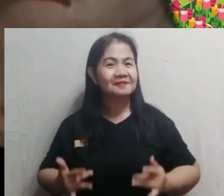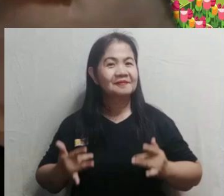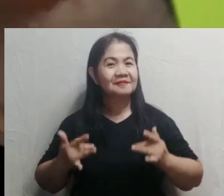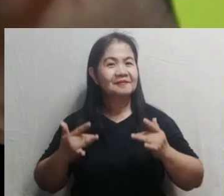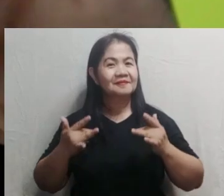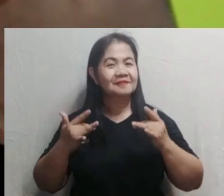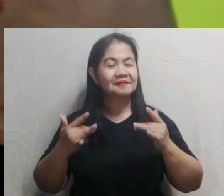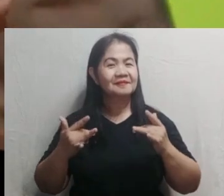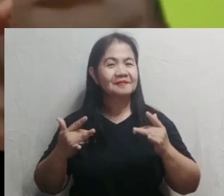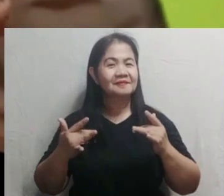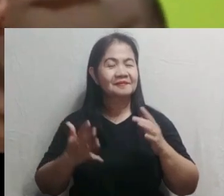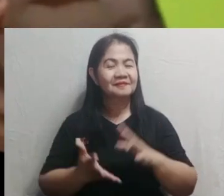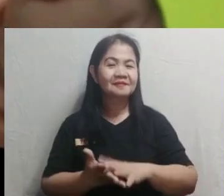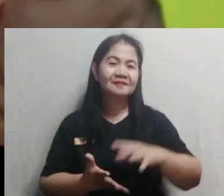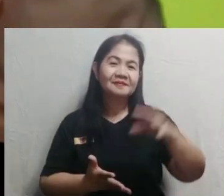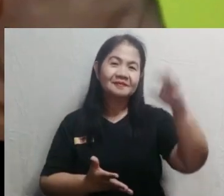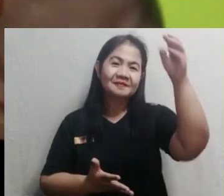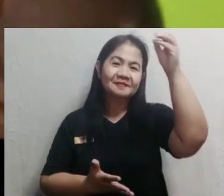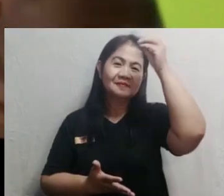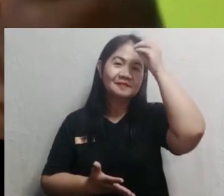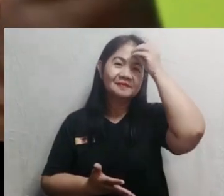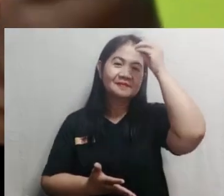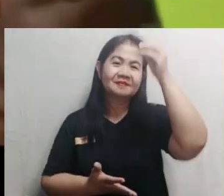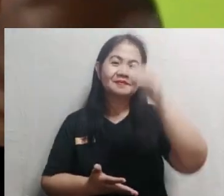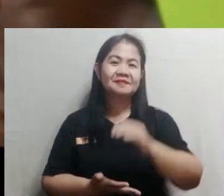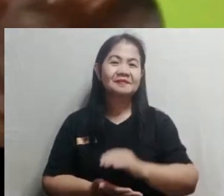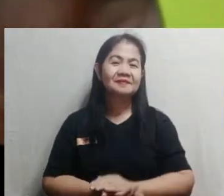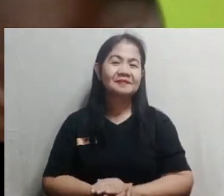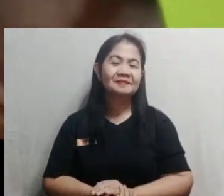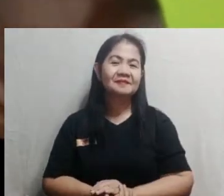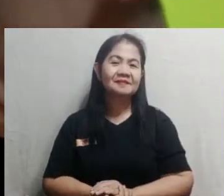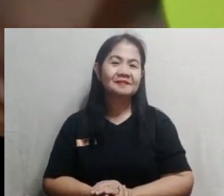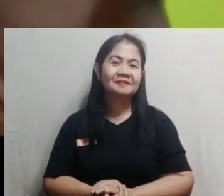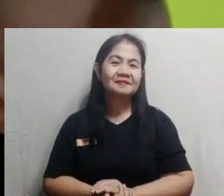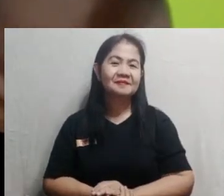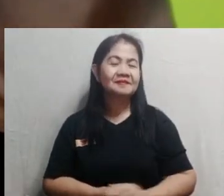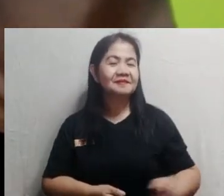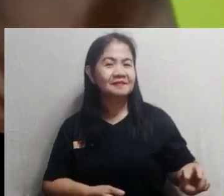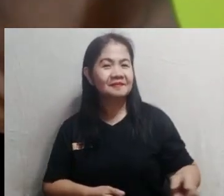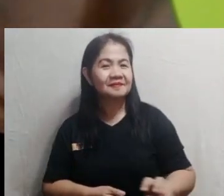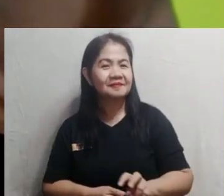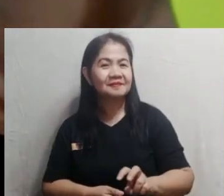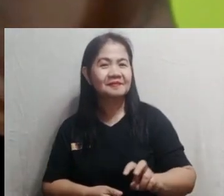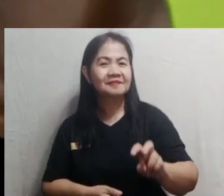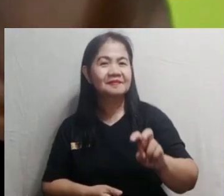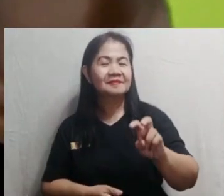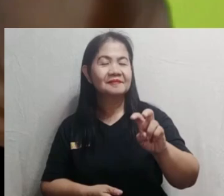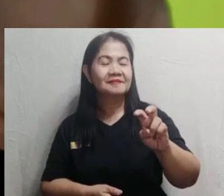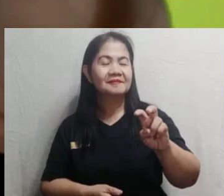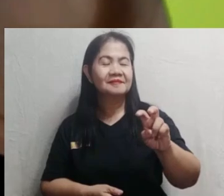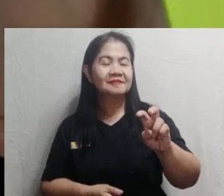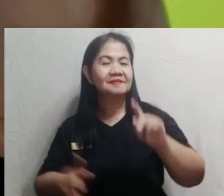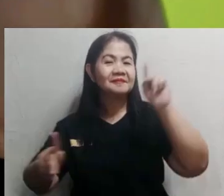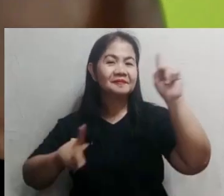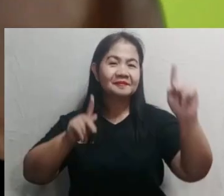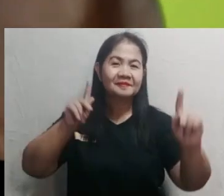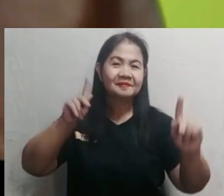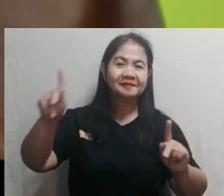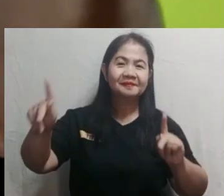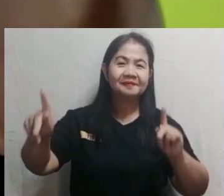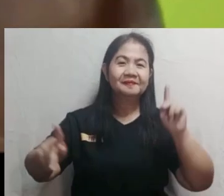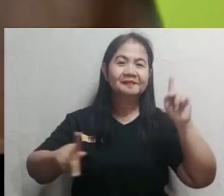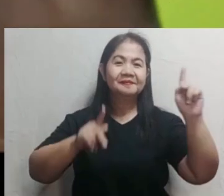pamumuhay ay sadyang pagpapakatuto. Ang lakbayin nating mga tao,